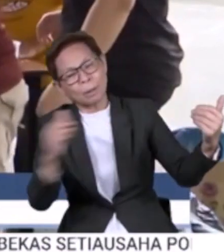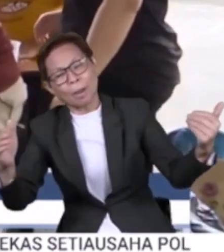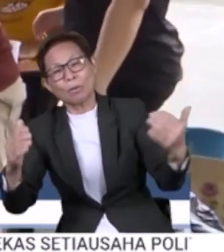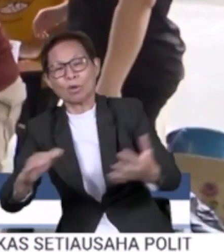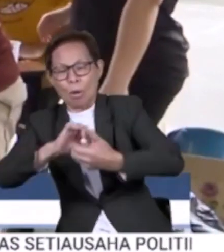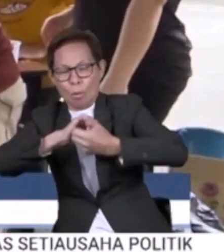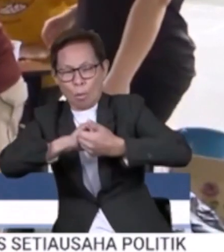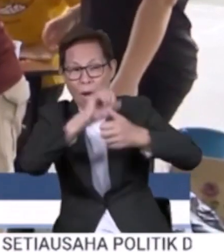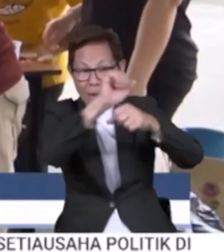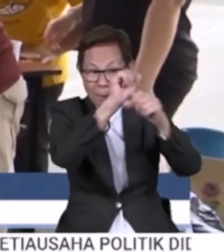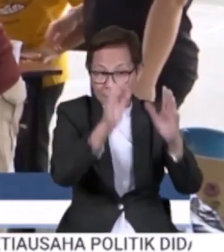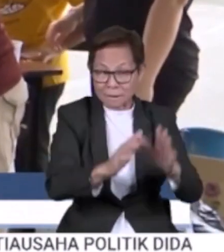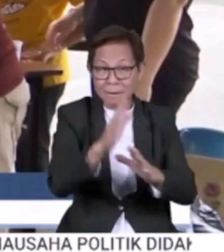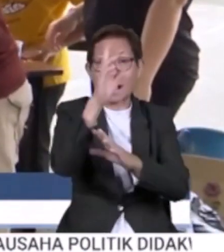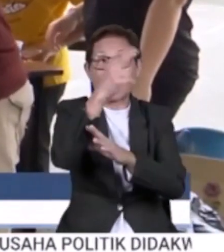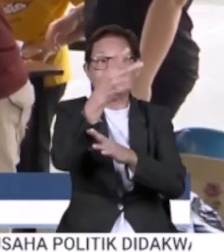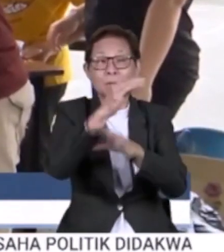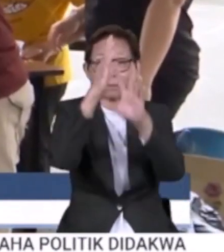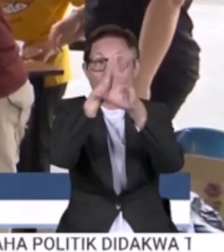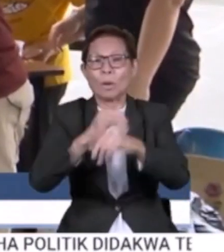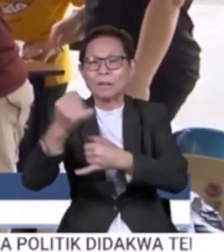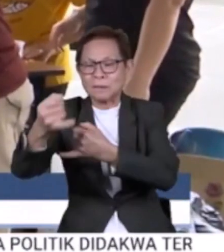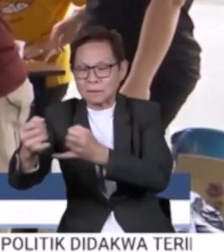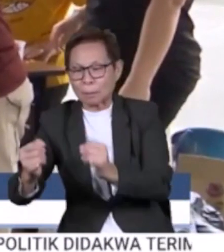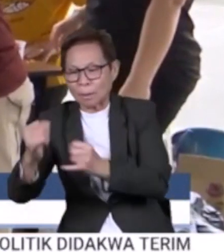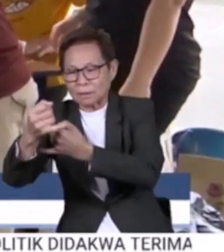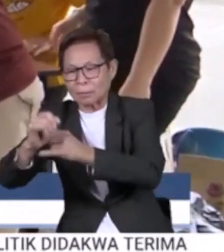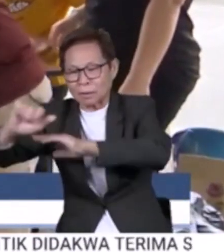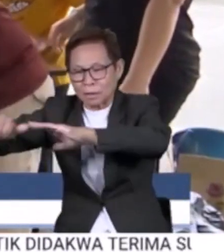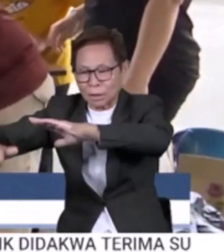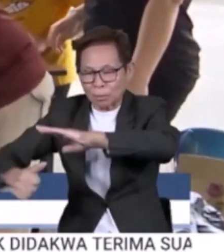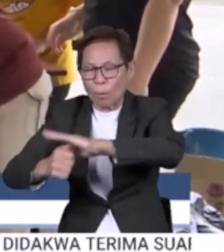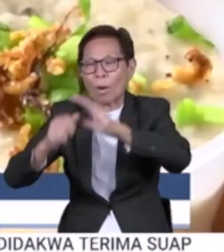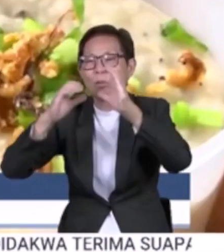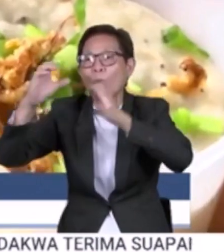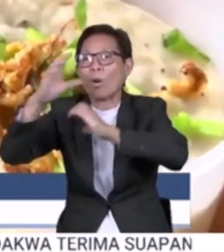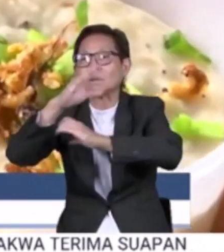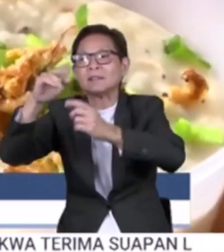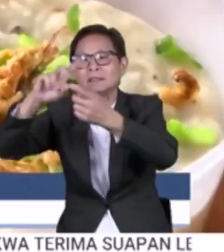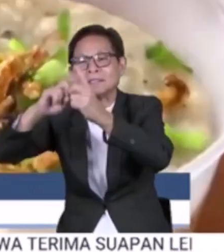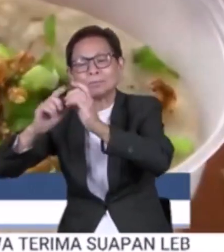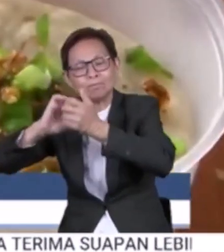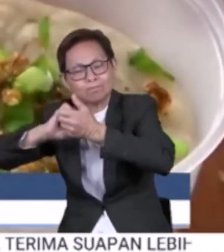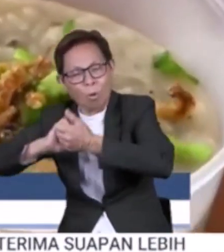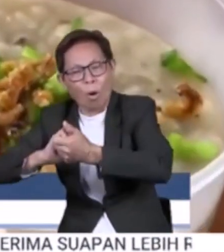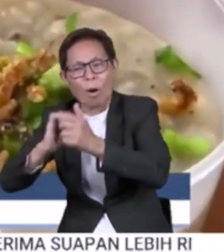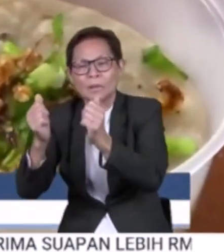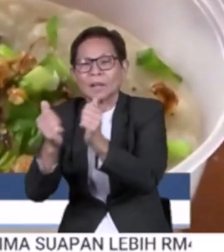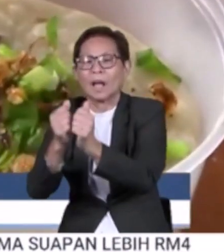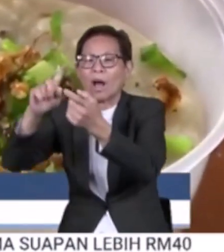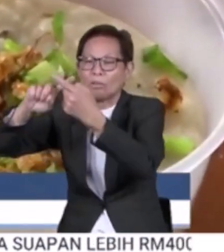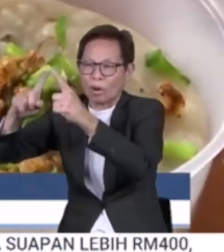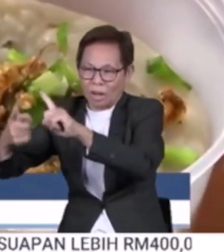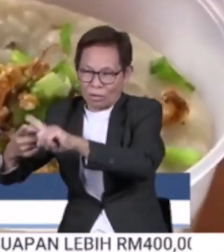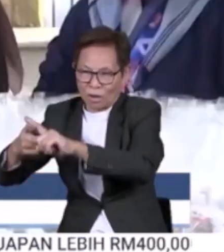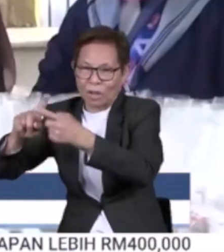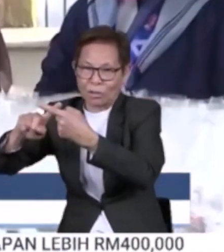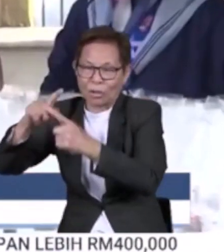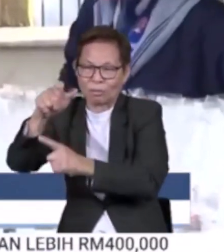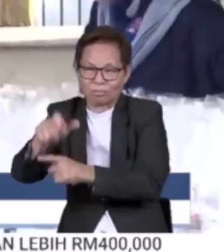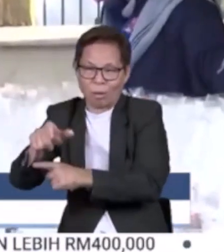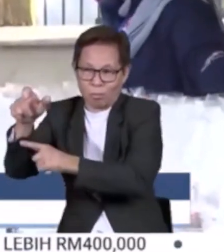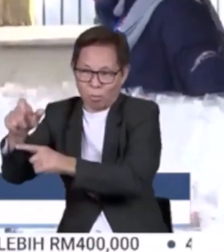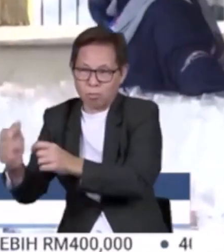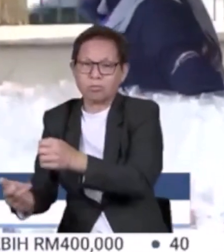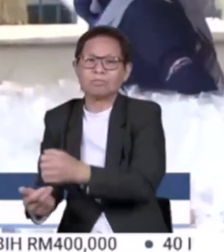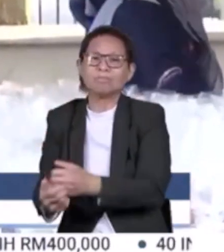hubungan antara kaki tangan artis jabatan-jabatan di bawah Kementerian komunikasi dan digital bersama rata-rakan Strategi program